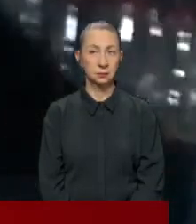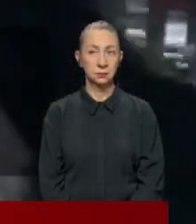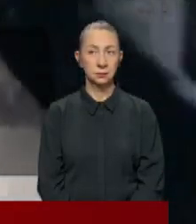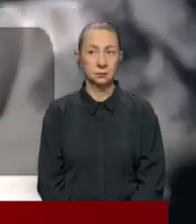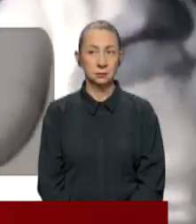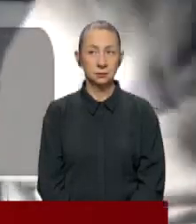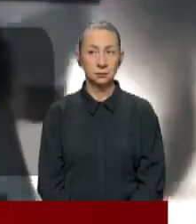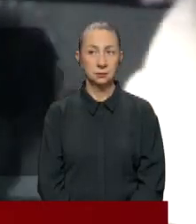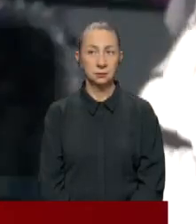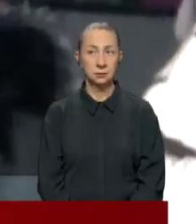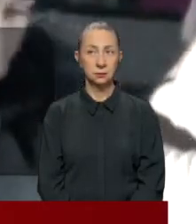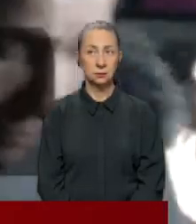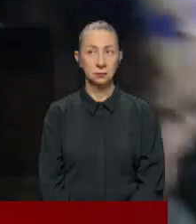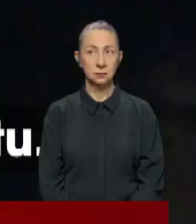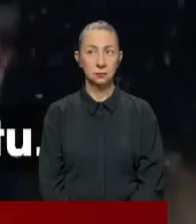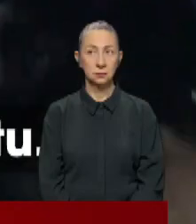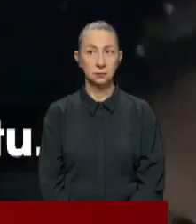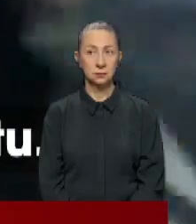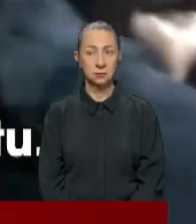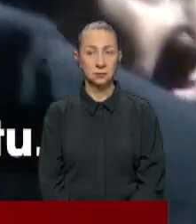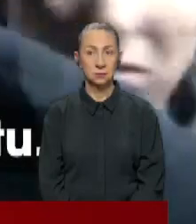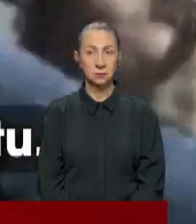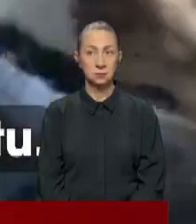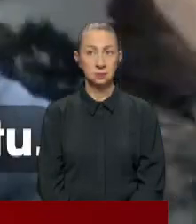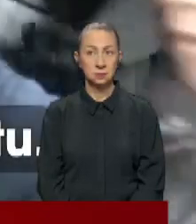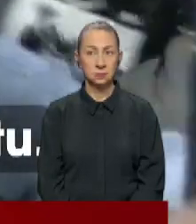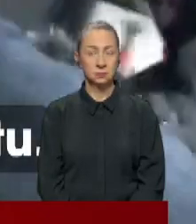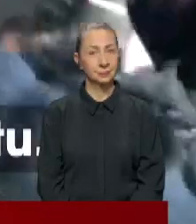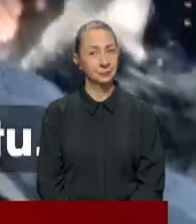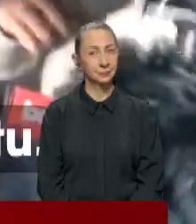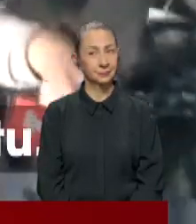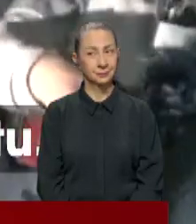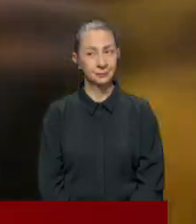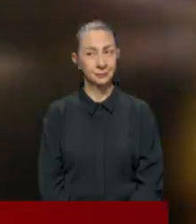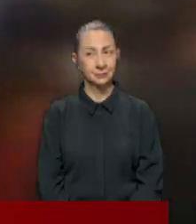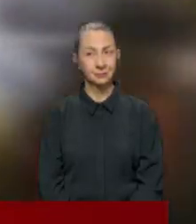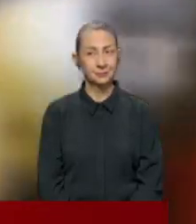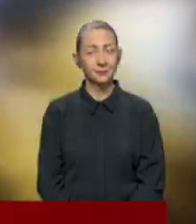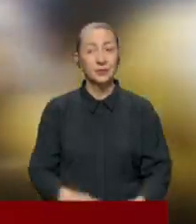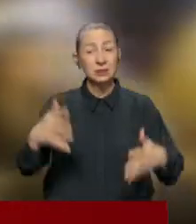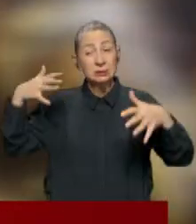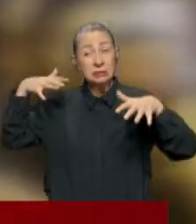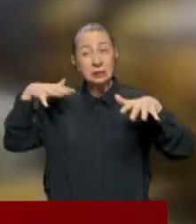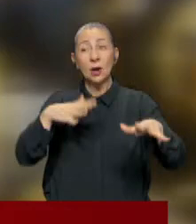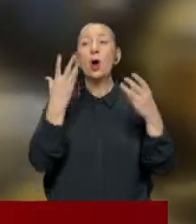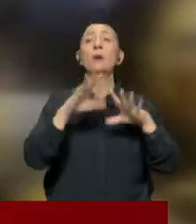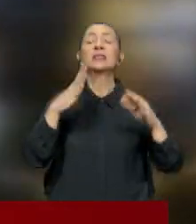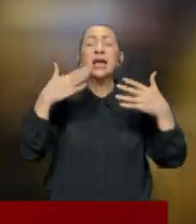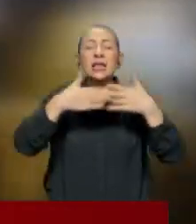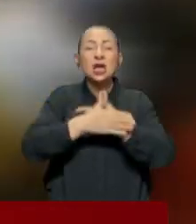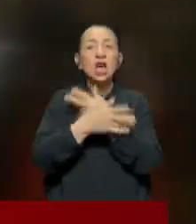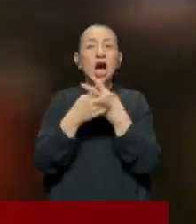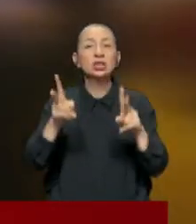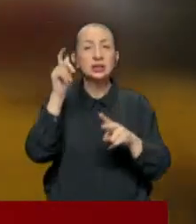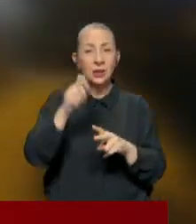eşya alabilsin diye gece yaptık. Buna rağmen, gece yapmamıza rağmen böyle bir yoğunluk oluştu. İzdiham olmasın diye açılışı gece